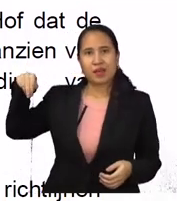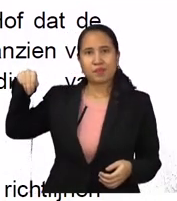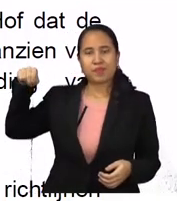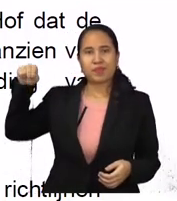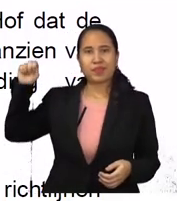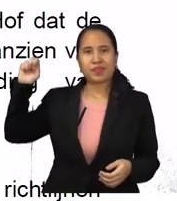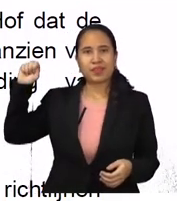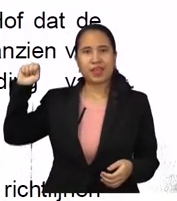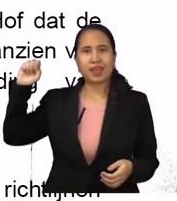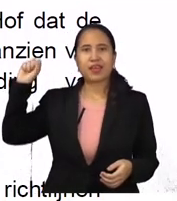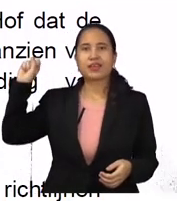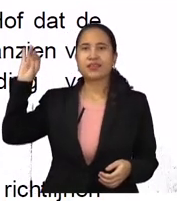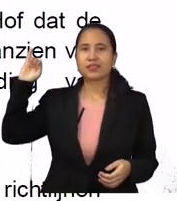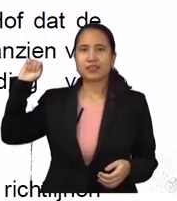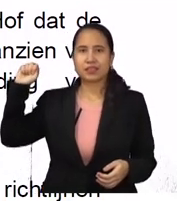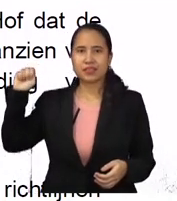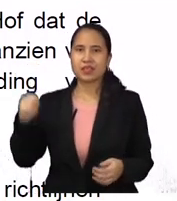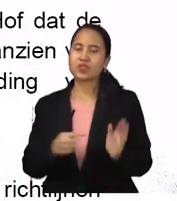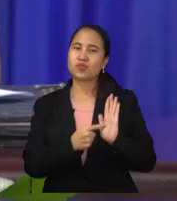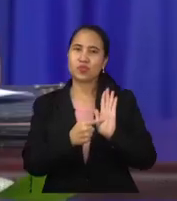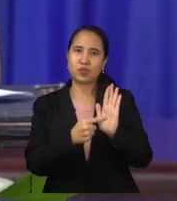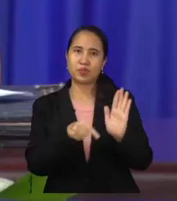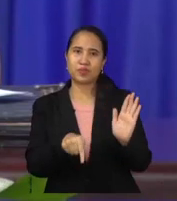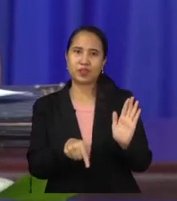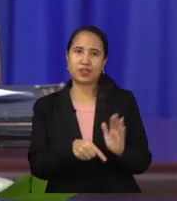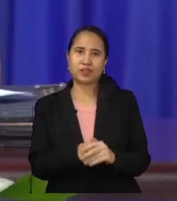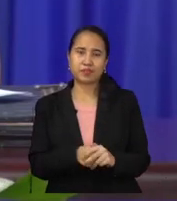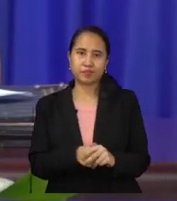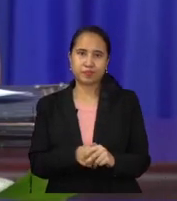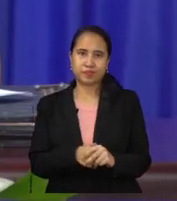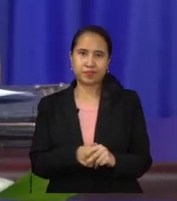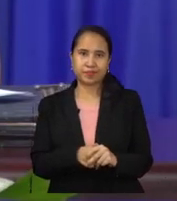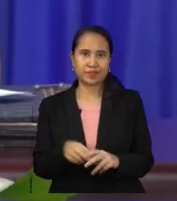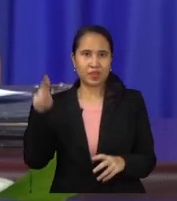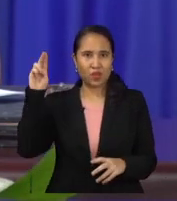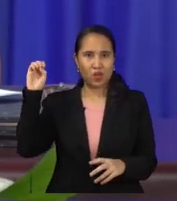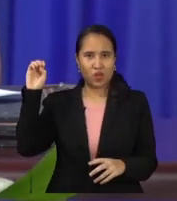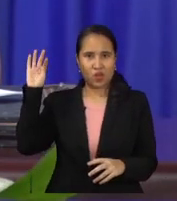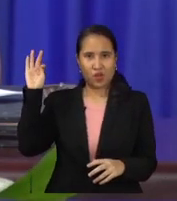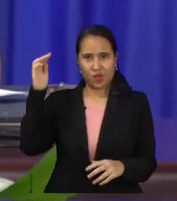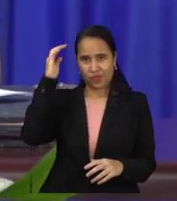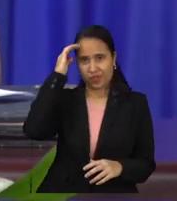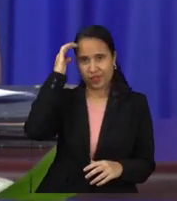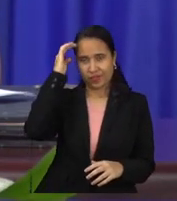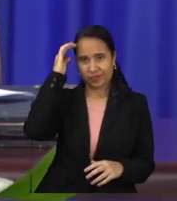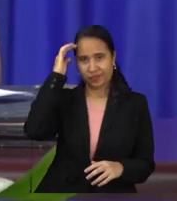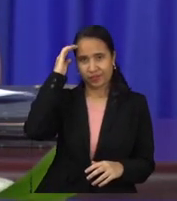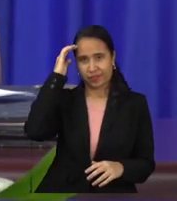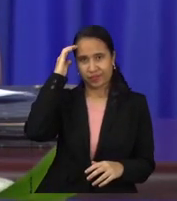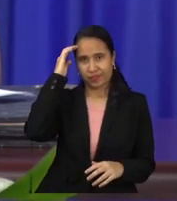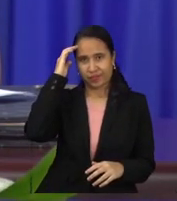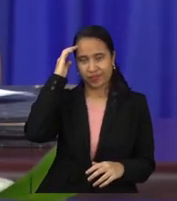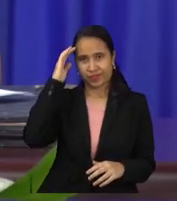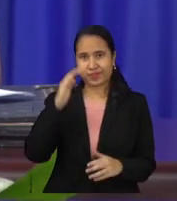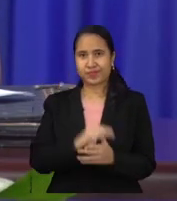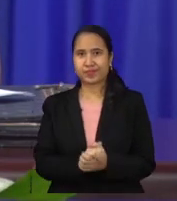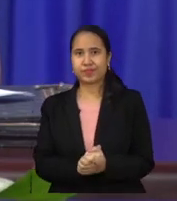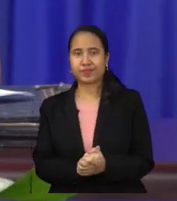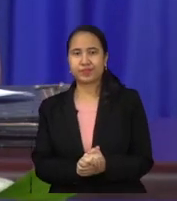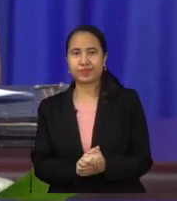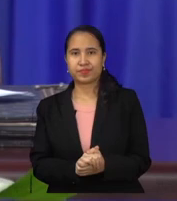november 1949 is hier een voorbeeld van. Het Hof overweegt dat amnestie eveneens een omstreden begrip